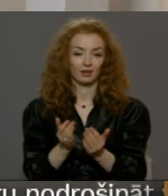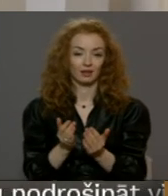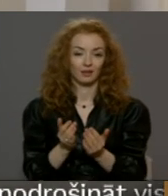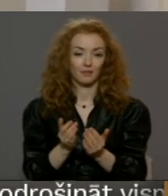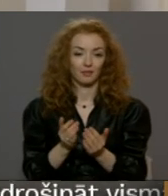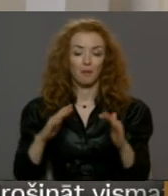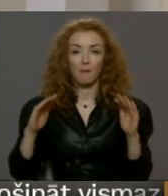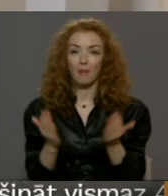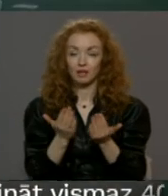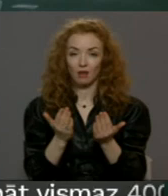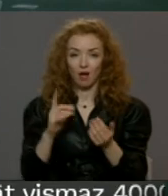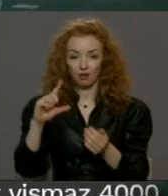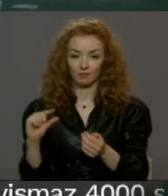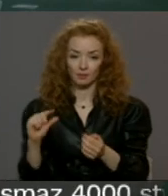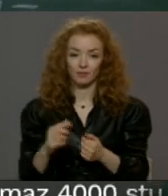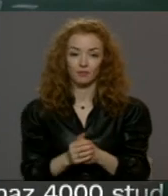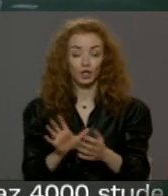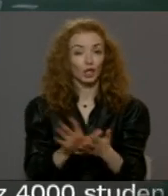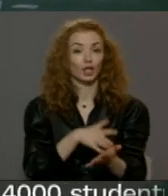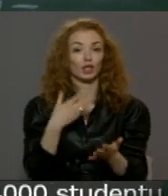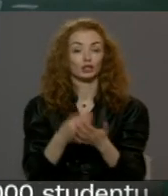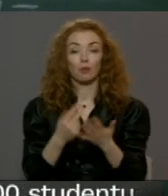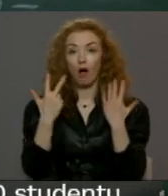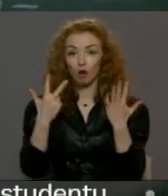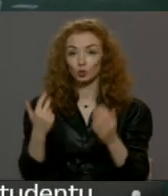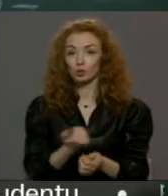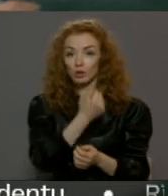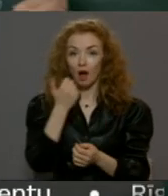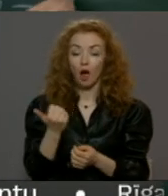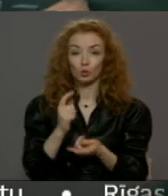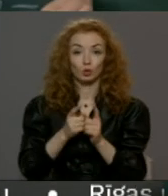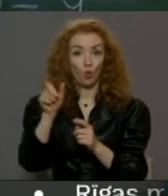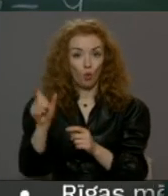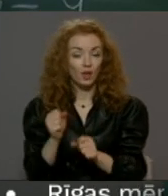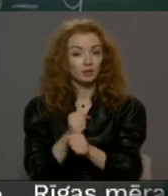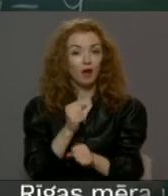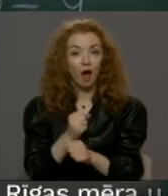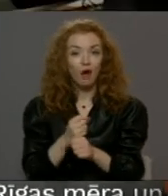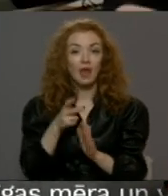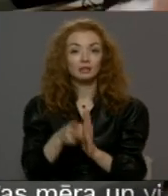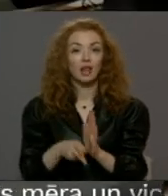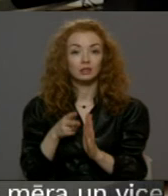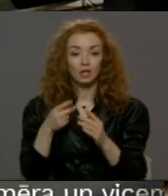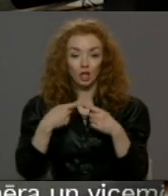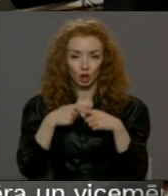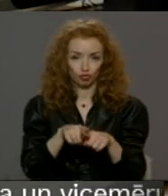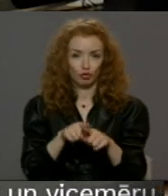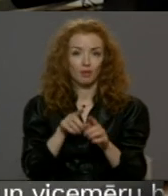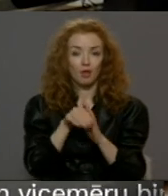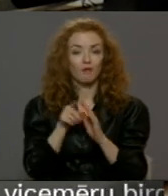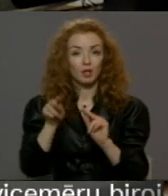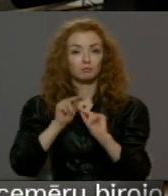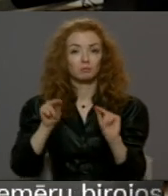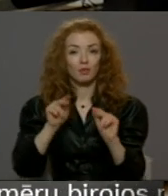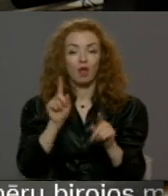ir zēt, mazāk paņemt. Līdz šim 8 gadus jaunā skolotāja strādāja dzelzceļa nozarē. Ir inženieris, pasniedz kursus